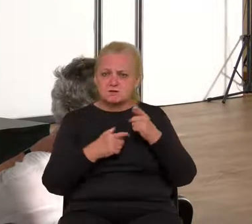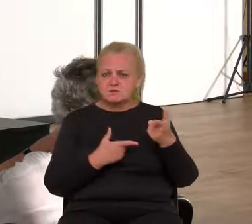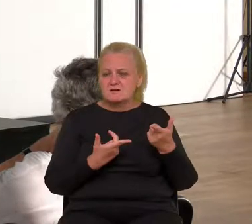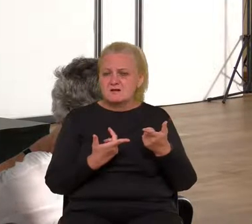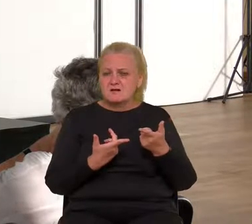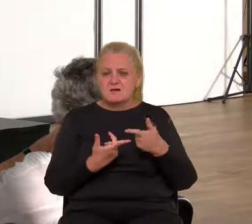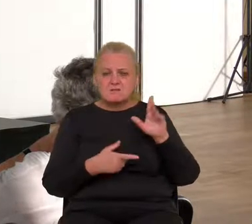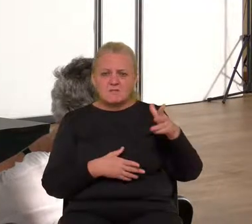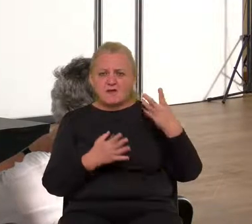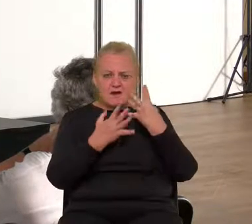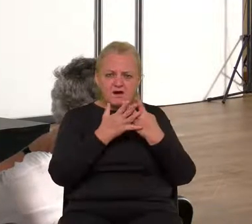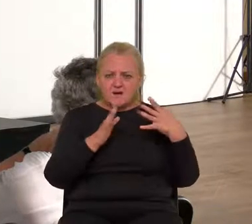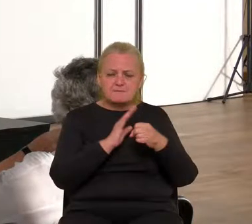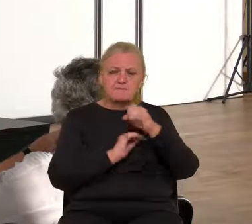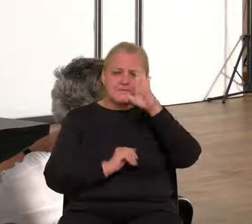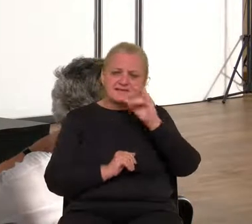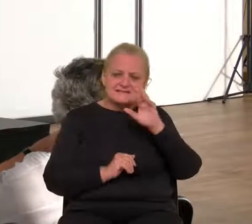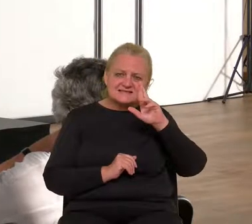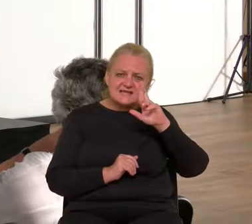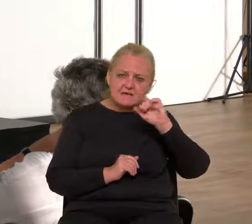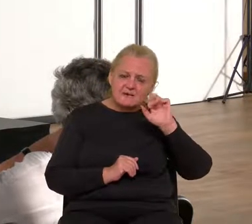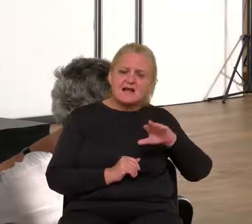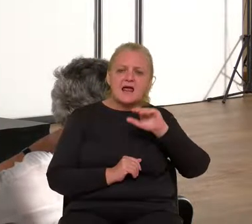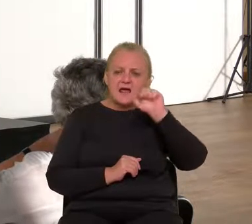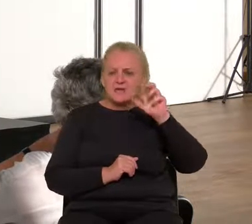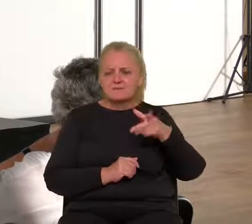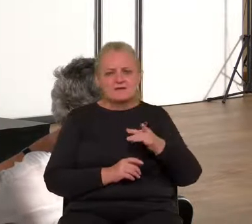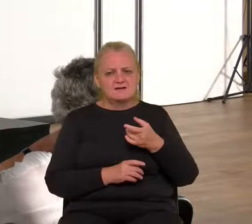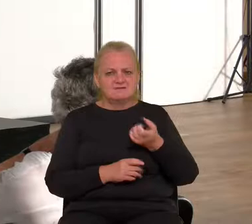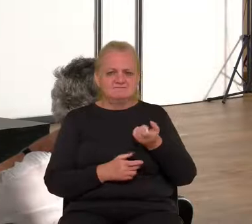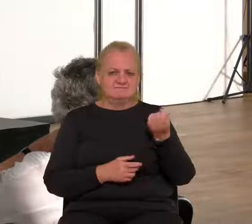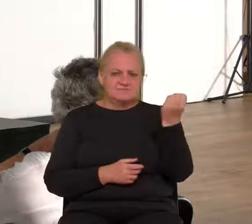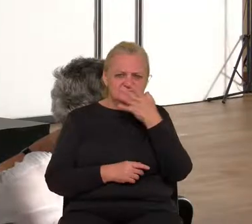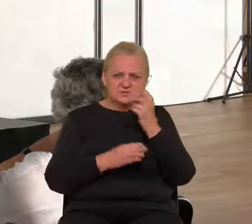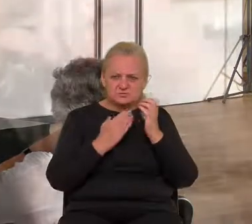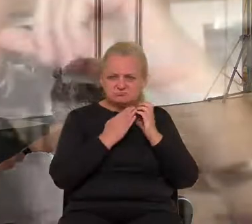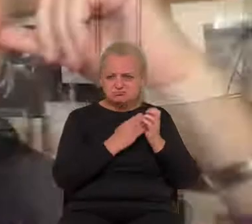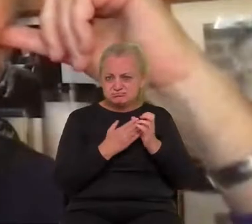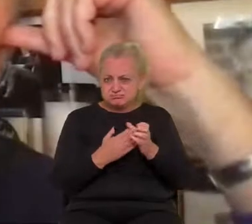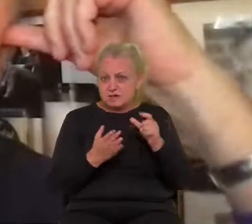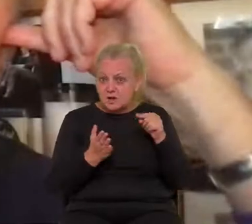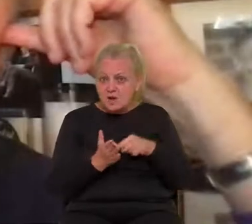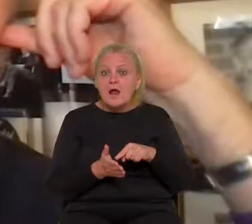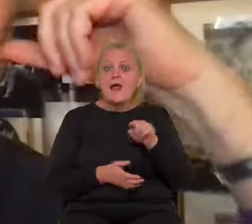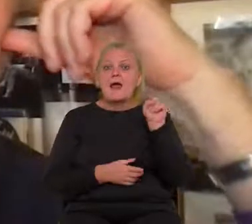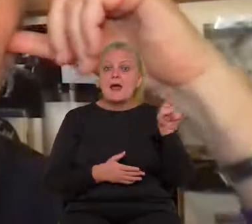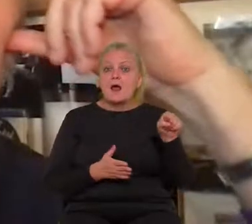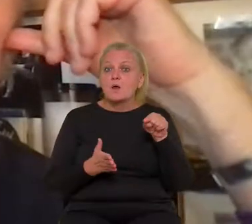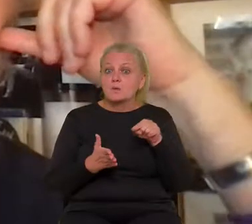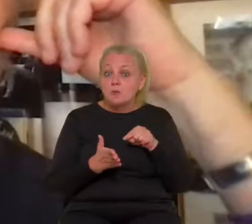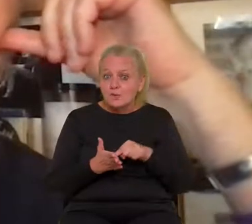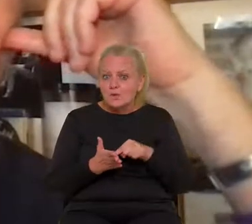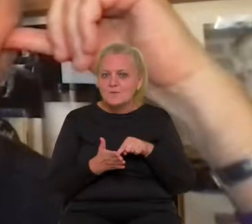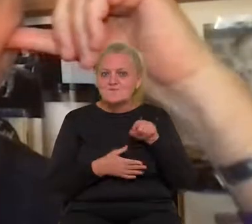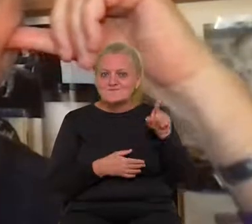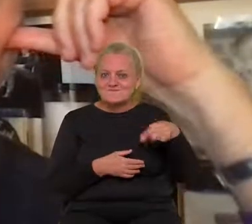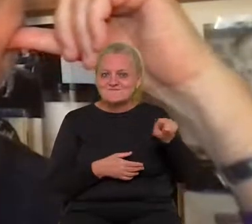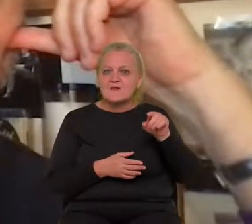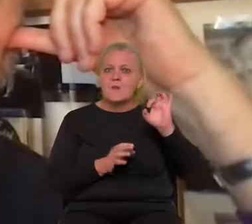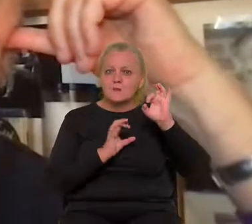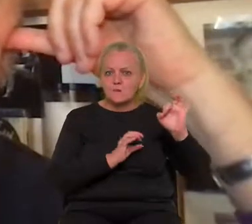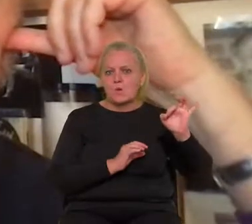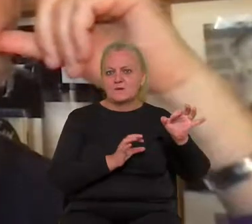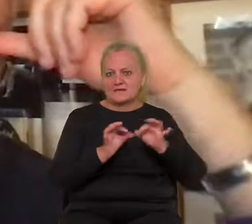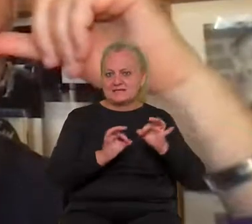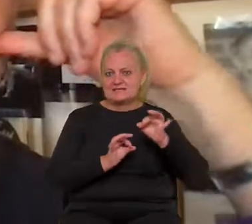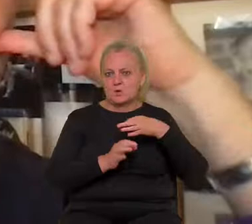mówią aresztować Bassama, Ramiego, wyzywają ich. Ale tak czy inaczej, to oni są po właściwej stronie historii,